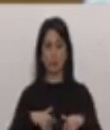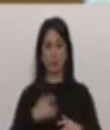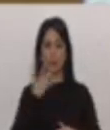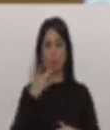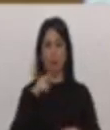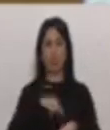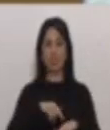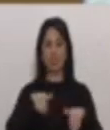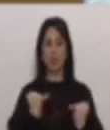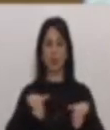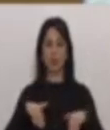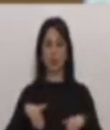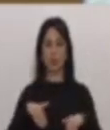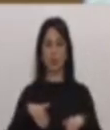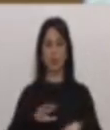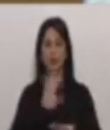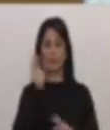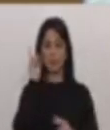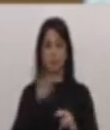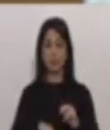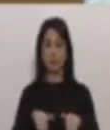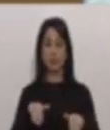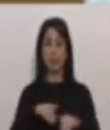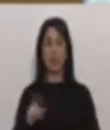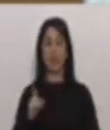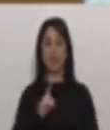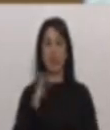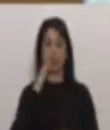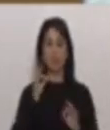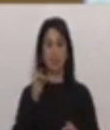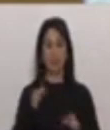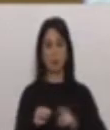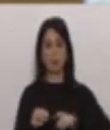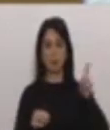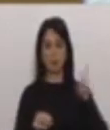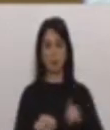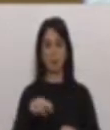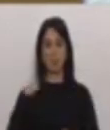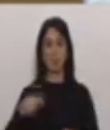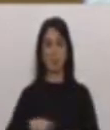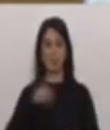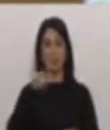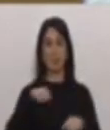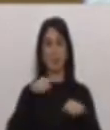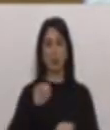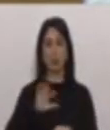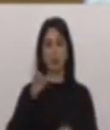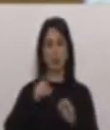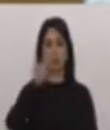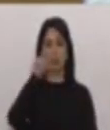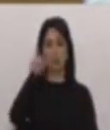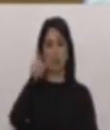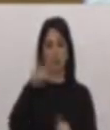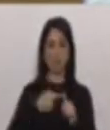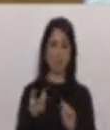თუ პოლიტიკანური ამბიციები და მისდიონ და დაელოდონ სამართლებრივ პროცესს სტრასბურგის ადამიანის უფლებათა ევროპული სასამართლოს.